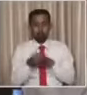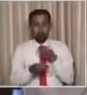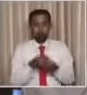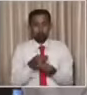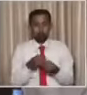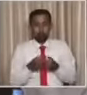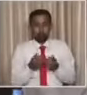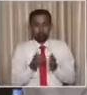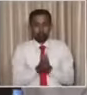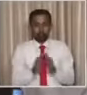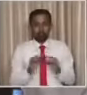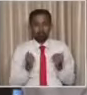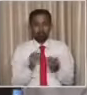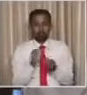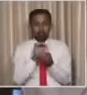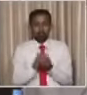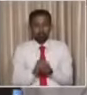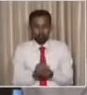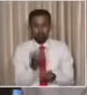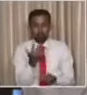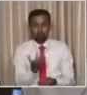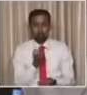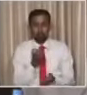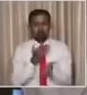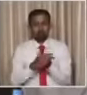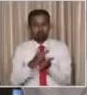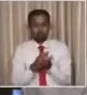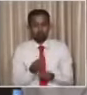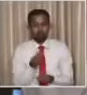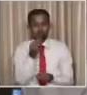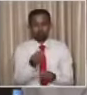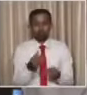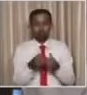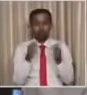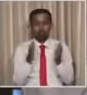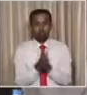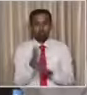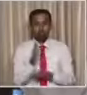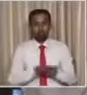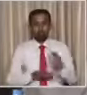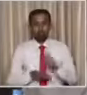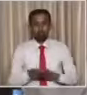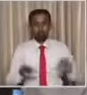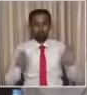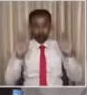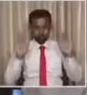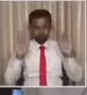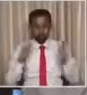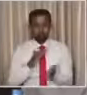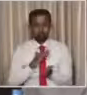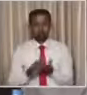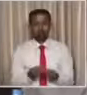කට්ටියට තමන්ගේ ජීවිතය රැක ගන්න අවශ්‍ය සහාය දෙන්න. අපි ඔක්කොම අත් දෙකම උස්සලා ඒකට ඔබතුමාලට ඡන්ද දෙන්න.